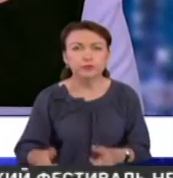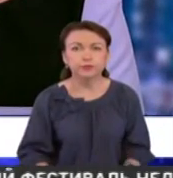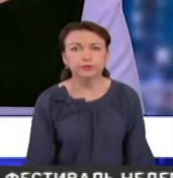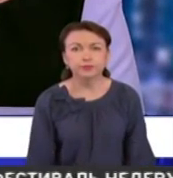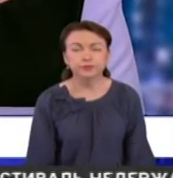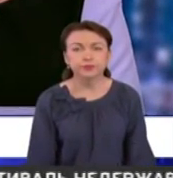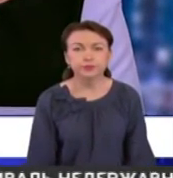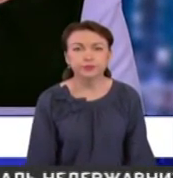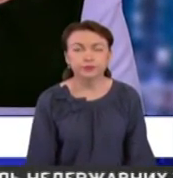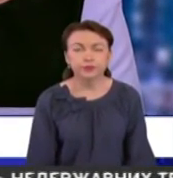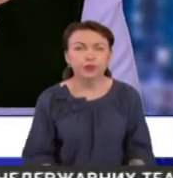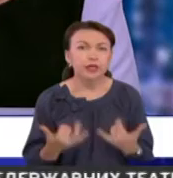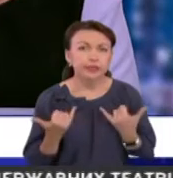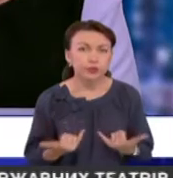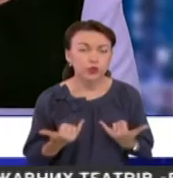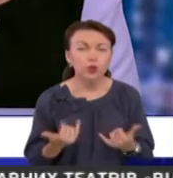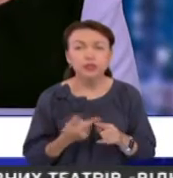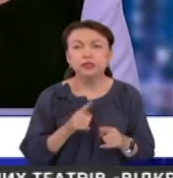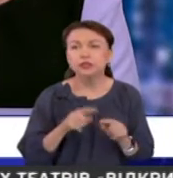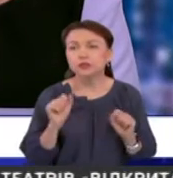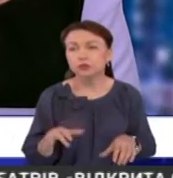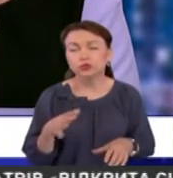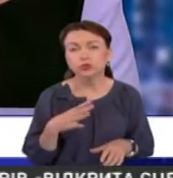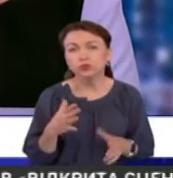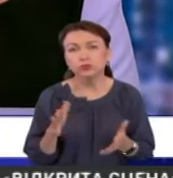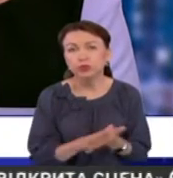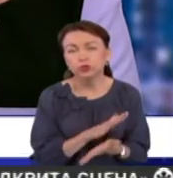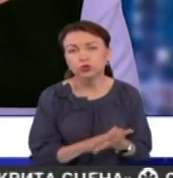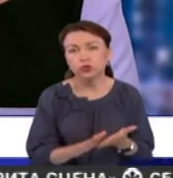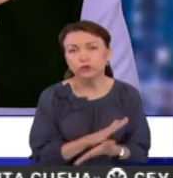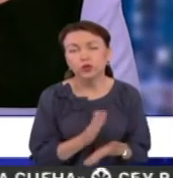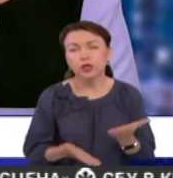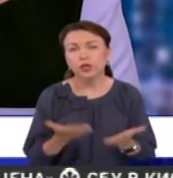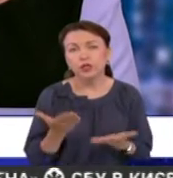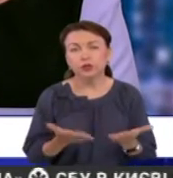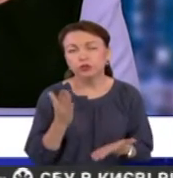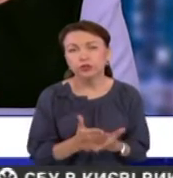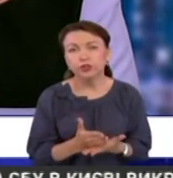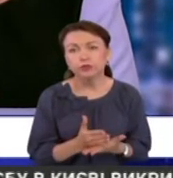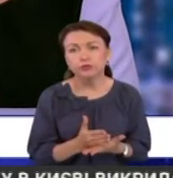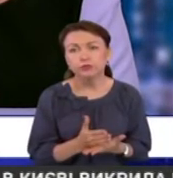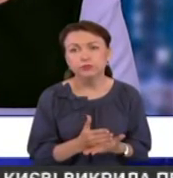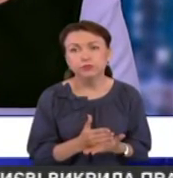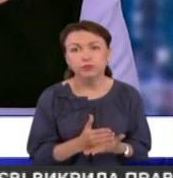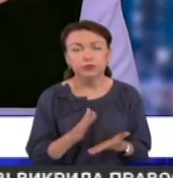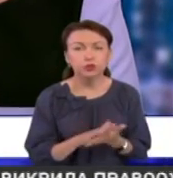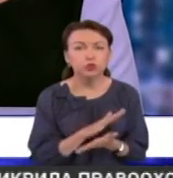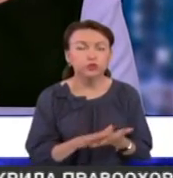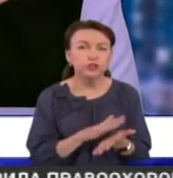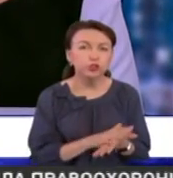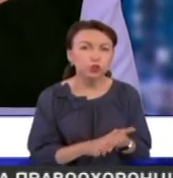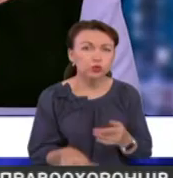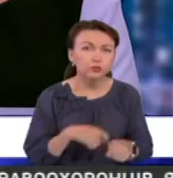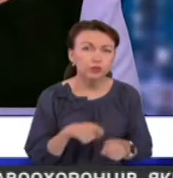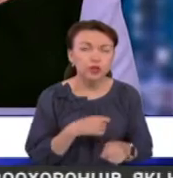Тому сьогодні це може бути безкоштовно, якщо є безкоштовні розходні матеріали, якщо